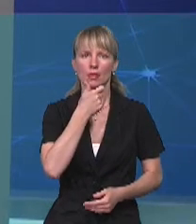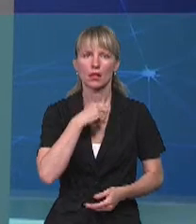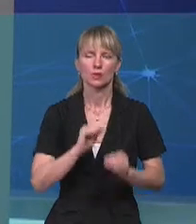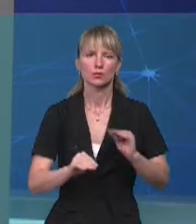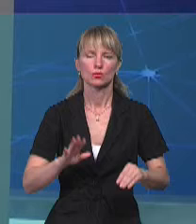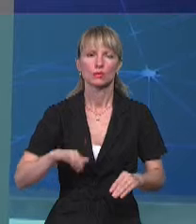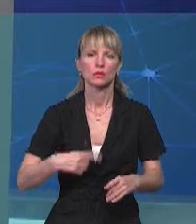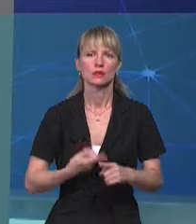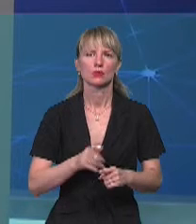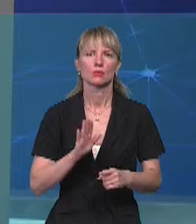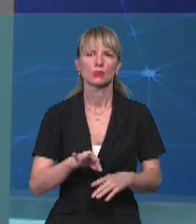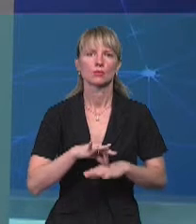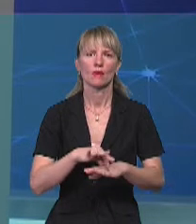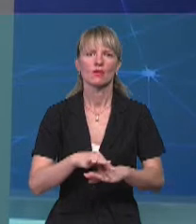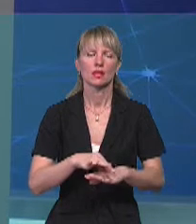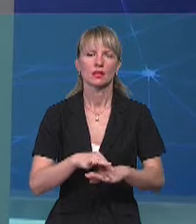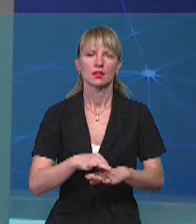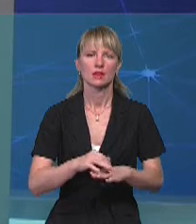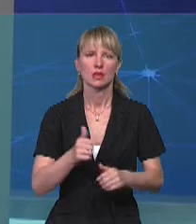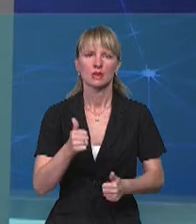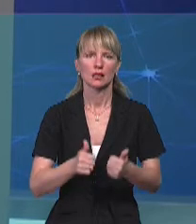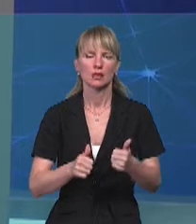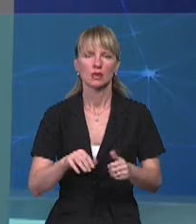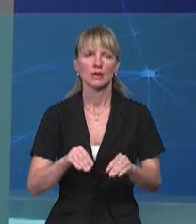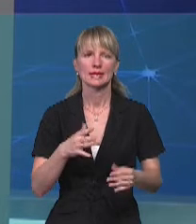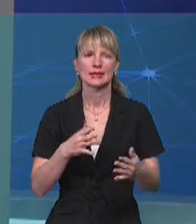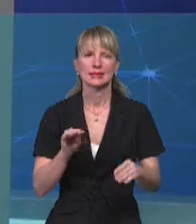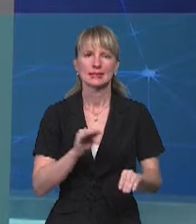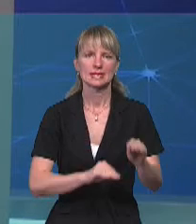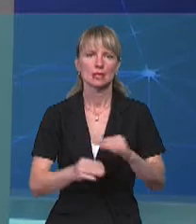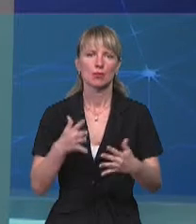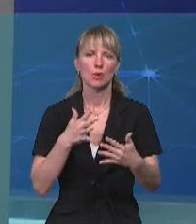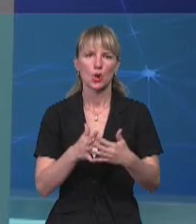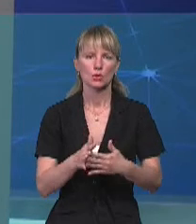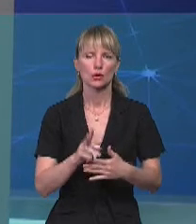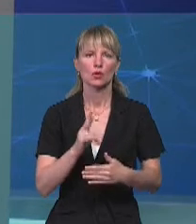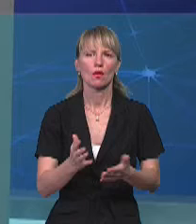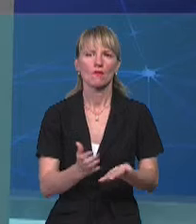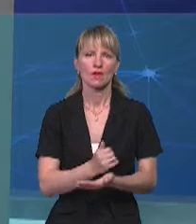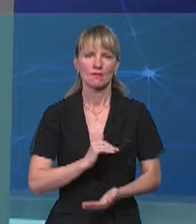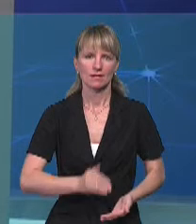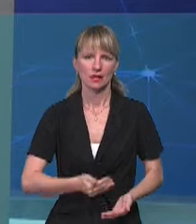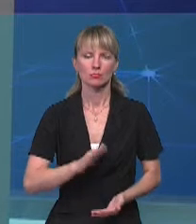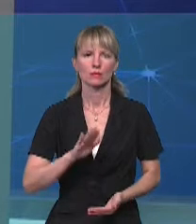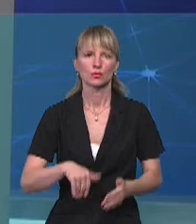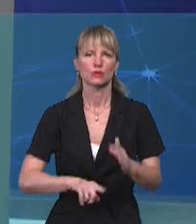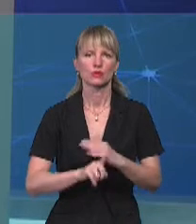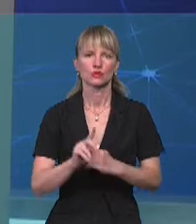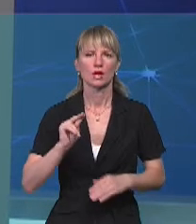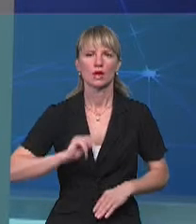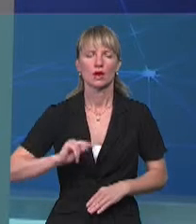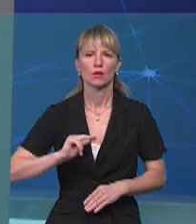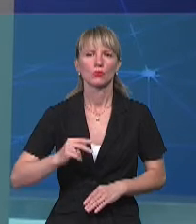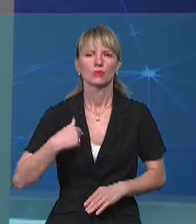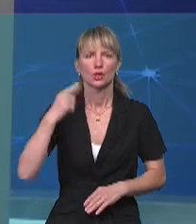будут проведены торги, то есть в системе Прозора, и после определения победителя сразу же приступим к началу работы. Я думаю,